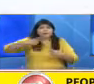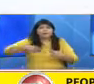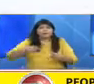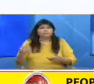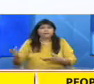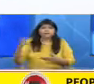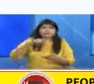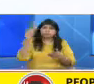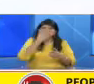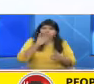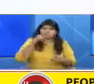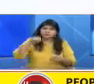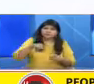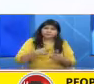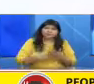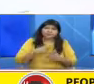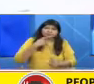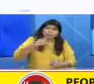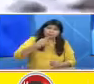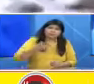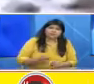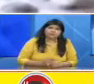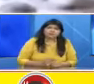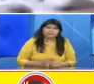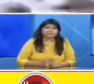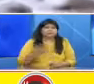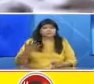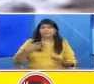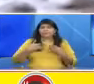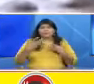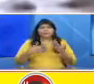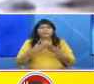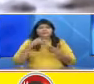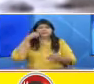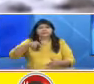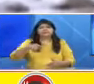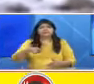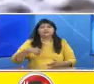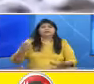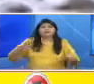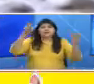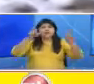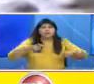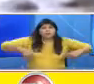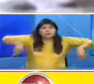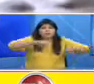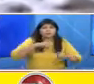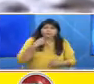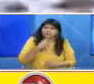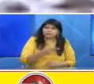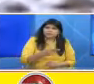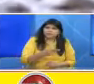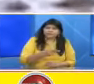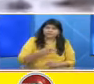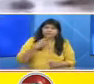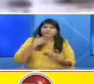है, क्या हुआ है? बड़ी जिज्ञासा के साथ पूछते हैं। देखिए, इसमें कोई रहस्य नहीं है। कई लोगों के मन में सवाल है, तो मैं